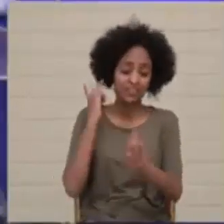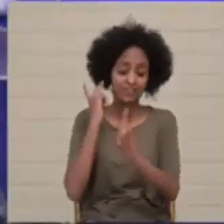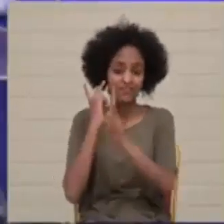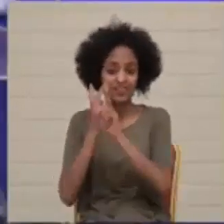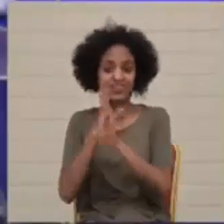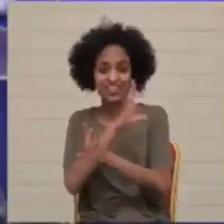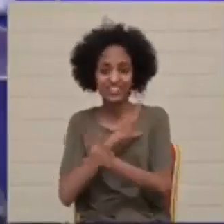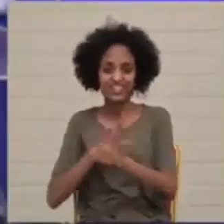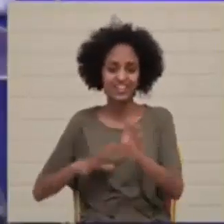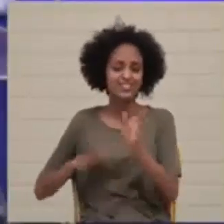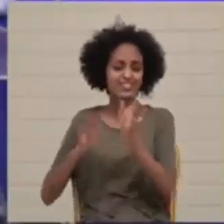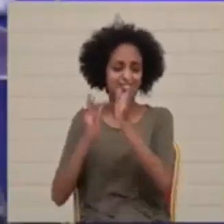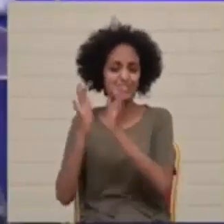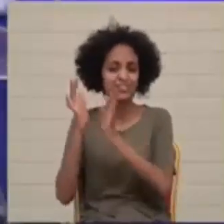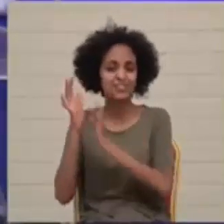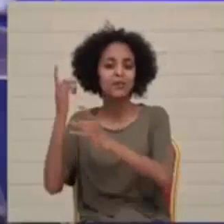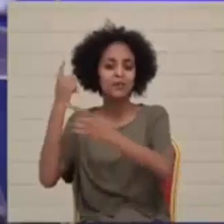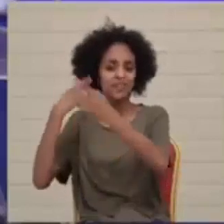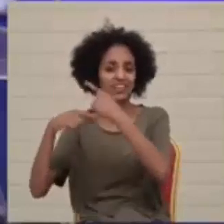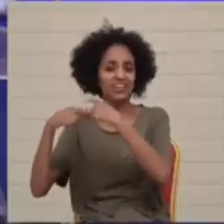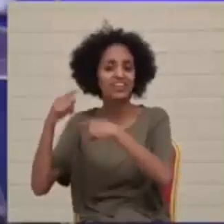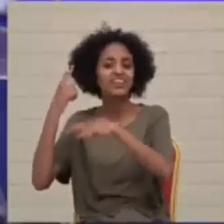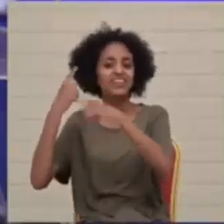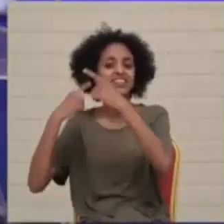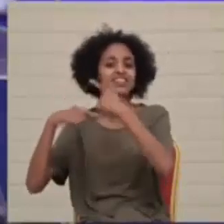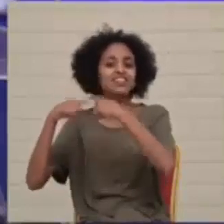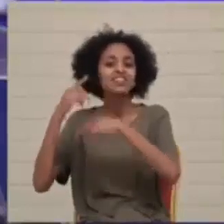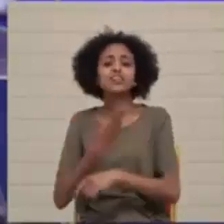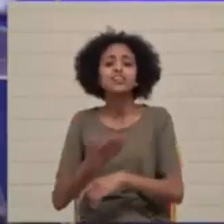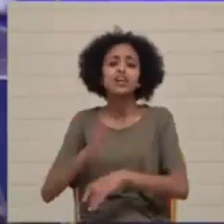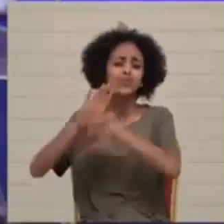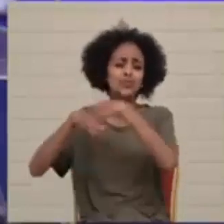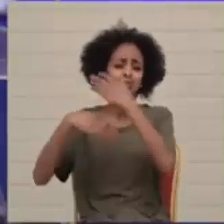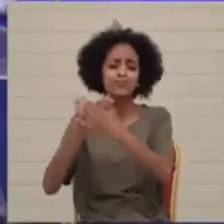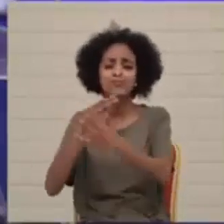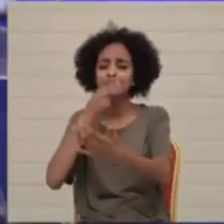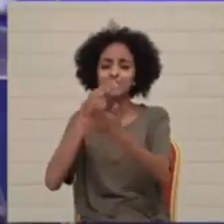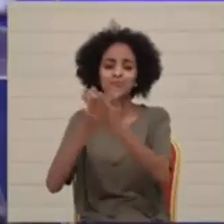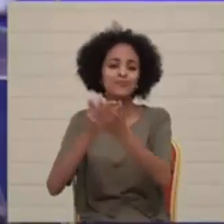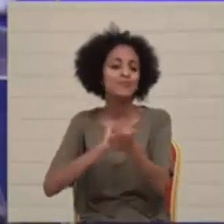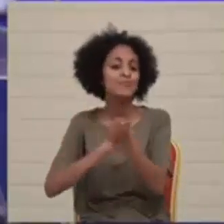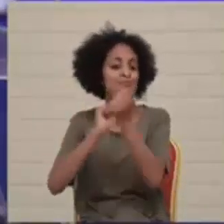አብቀው ጌታ ኢየሱስ ይመጣል ነገር ሁሉ ለበጎ